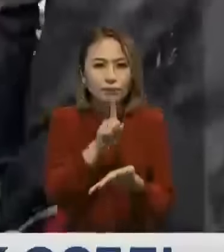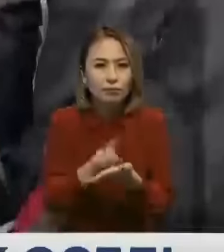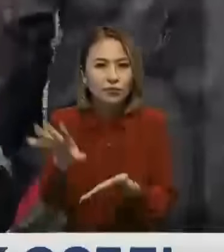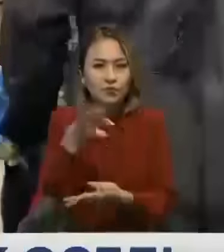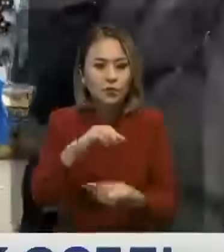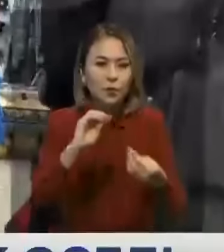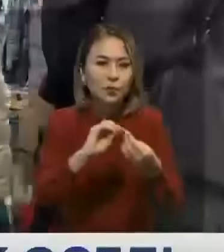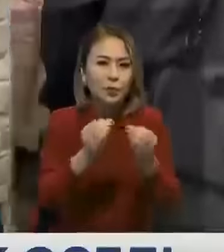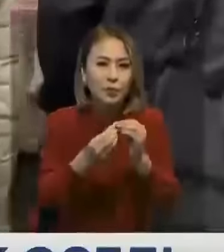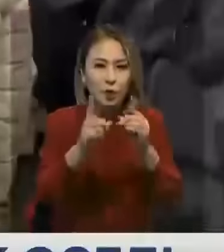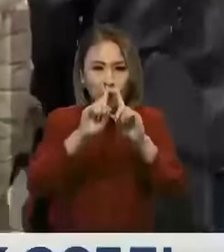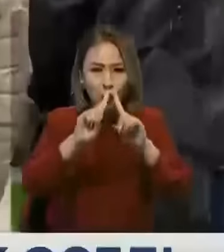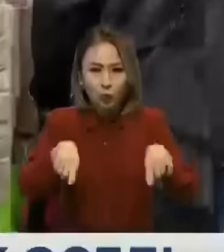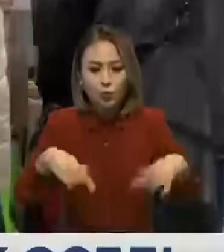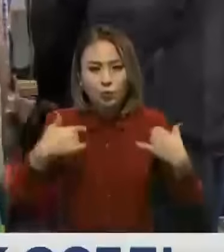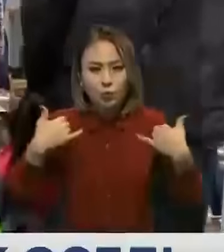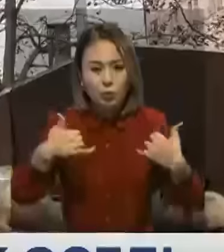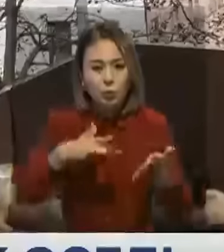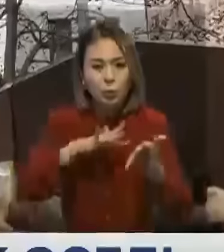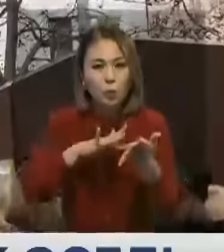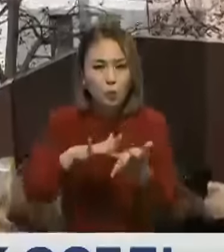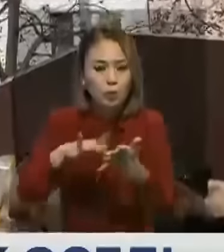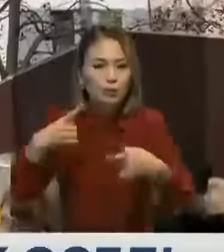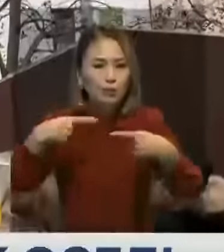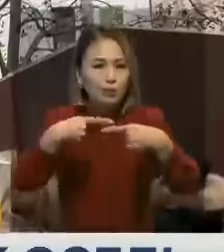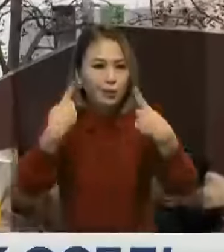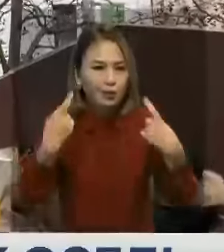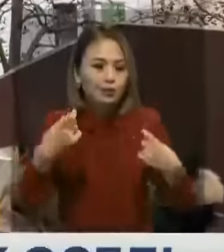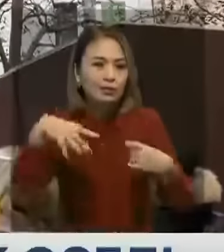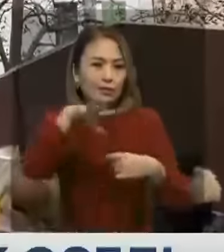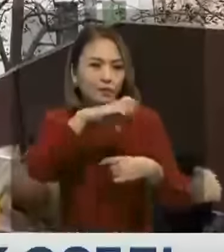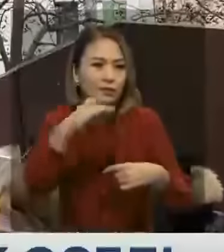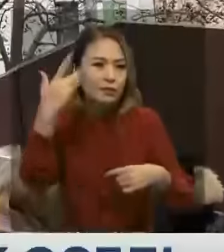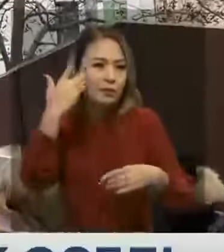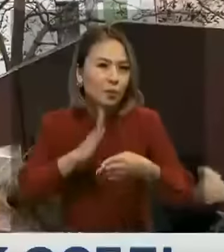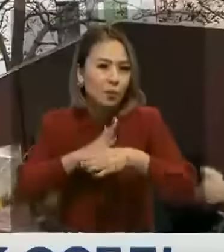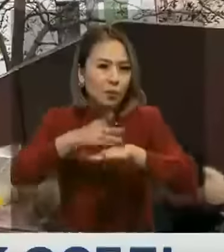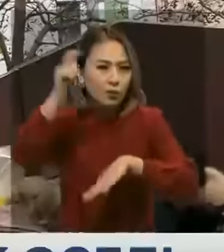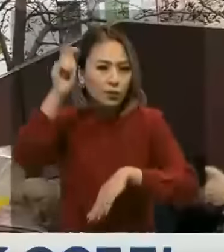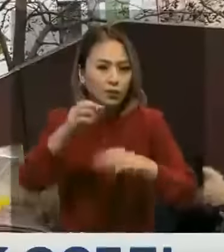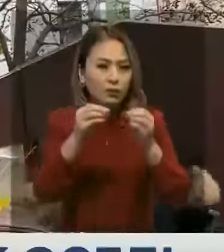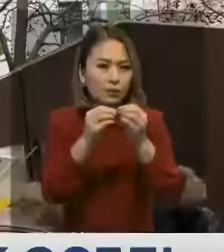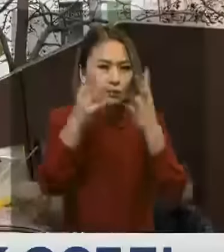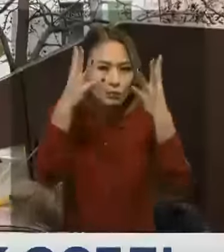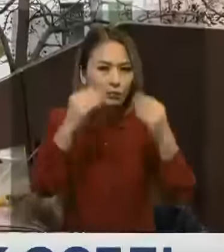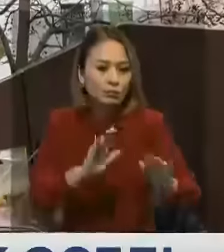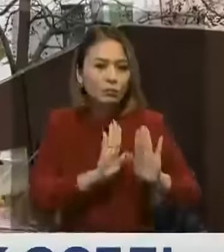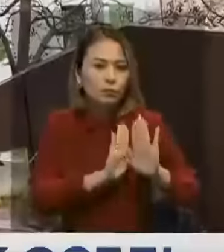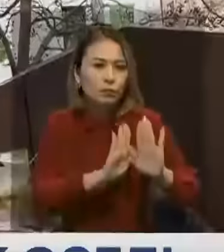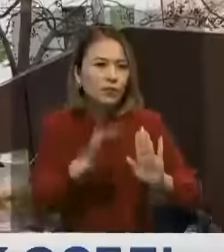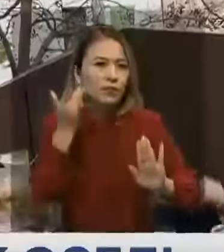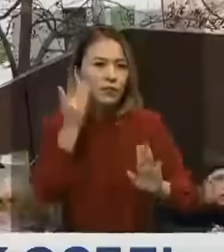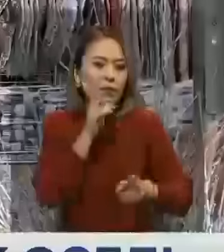қиындық тудырмайды деп отыр. Алайда турагенттіктер мен қонақ үйлер Прагаға әдетте қонақтар 10 күннен аса мерзімге тоқтайтынын